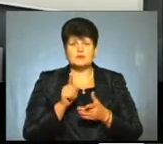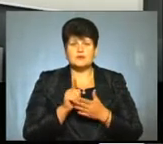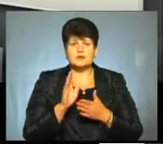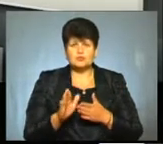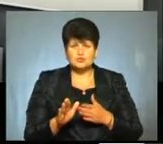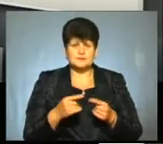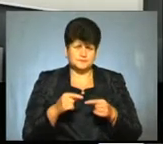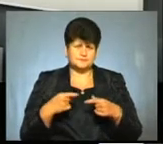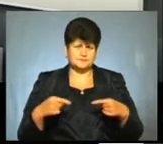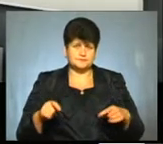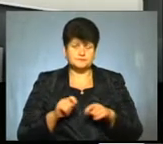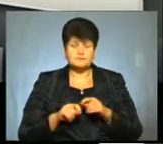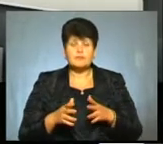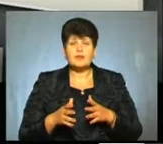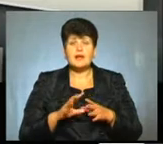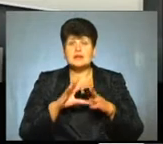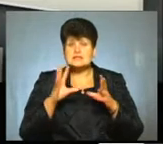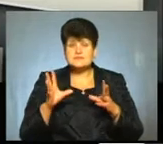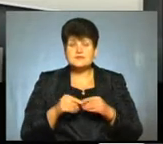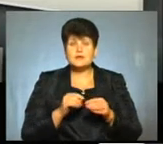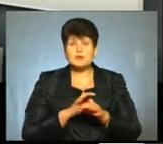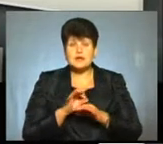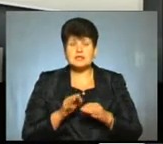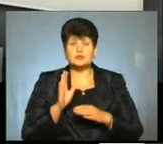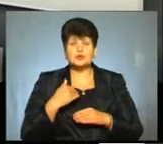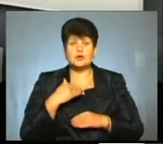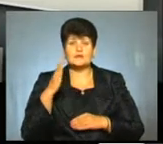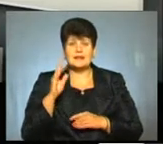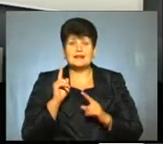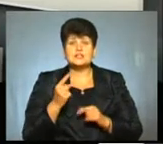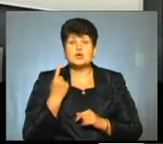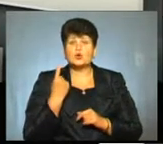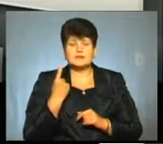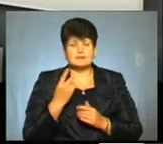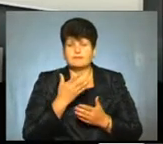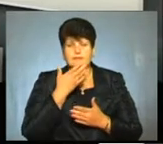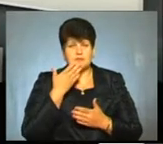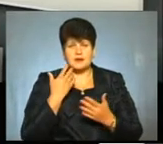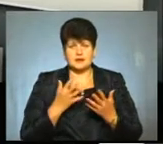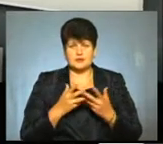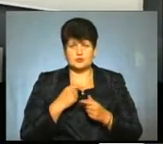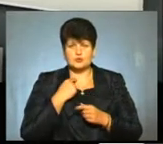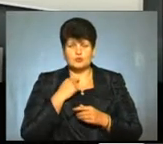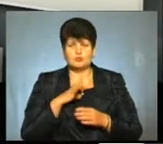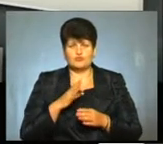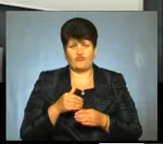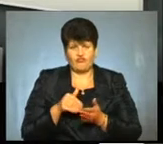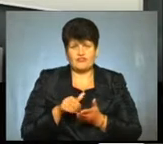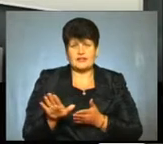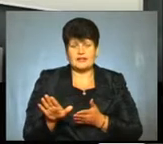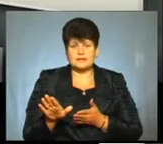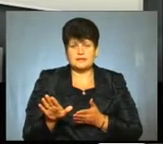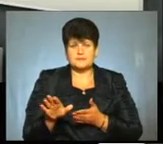мають бути і так далі. Лише з тих всіх проєктів, які були на голосуванні, лише один не набрав необхідної кількості голосів і був